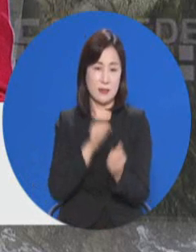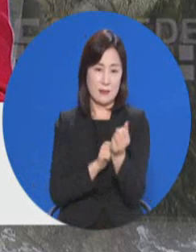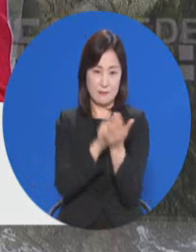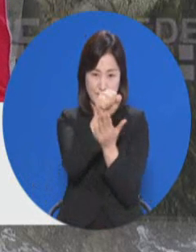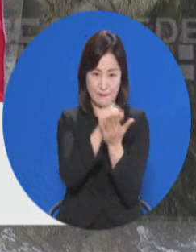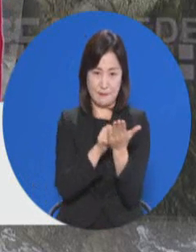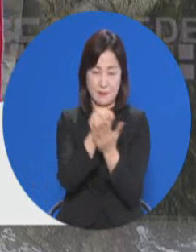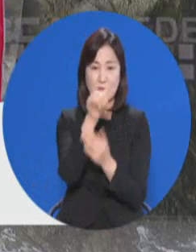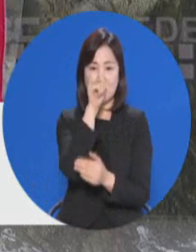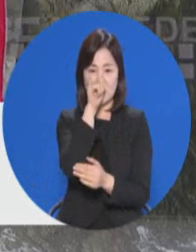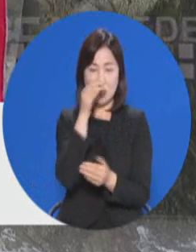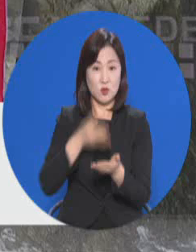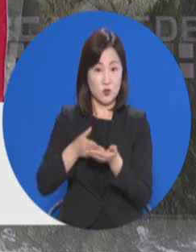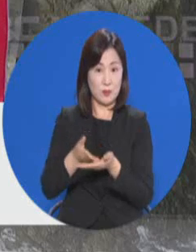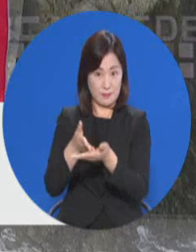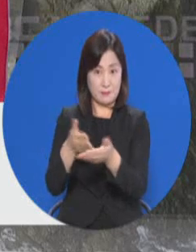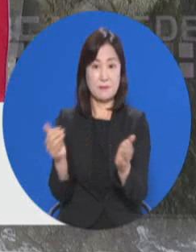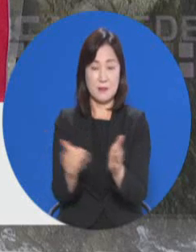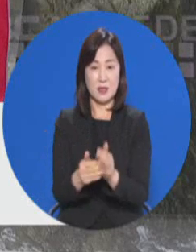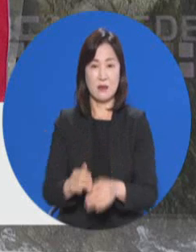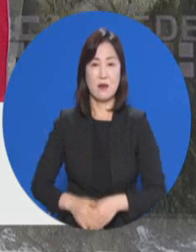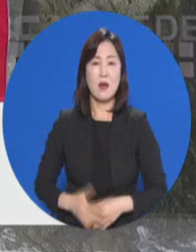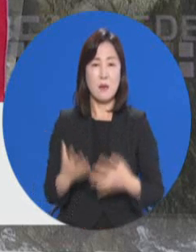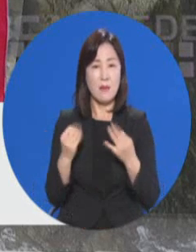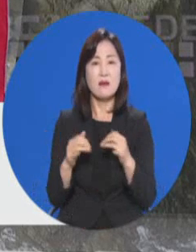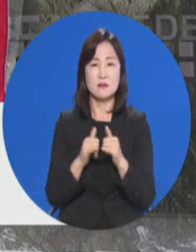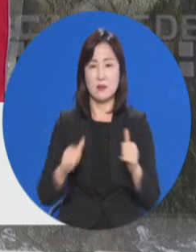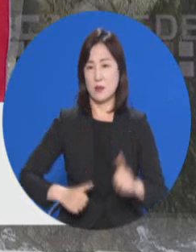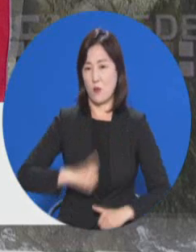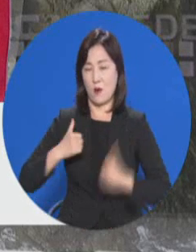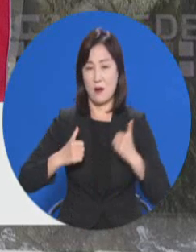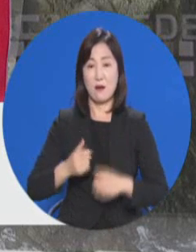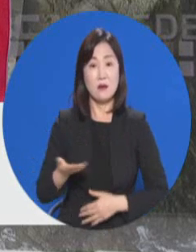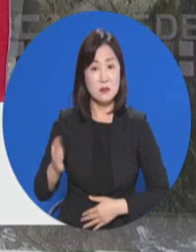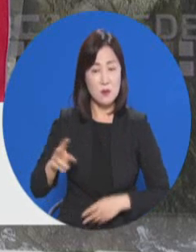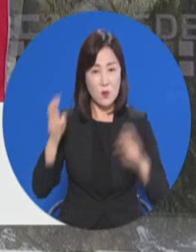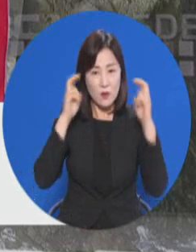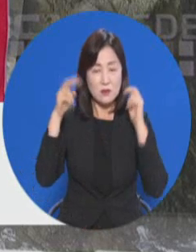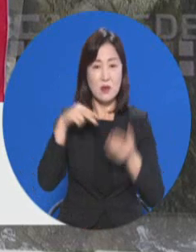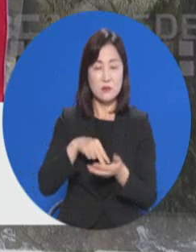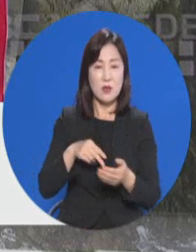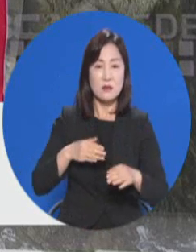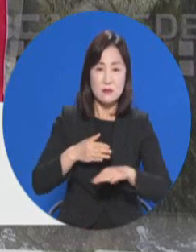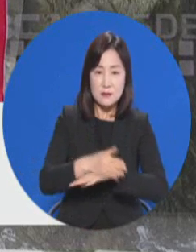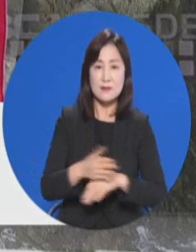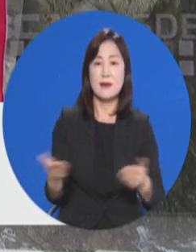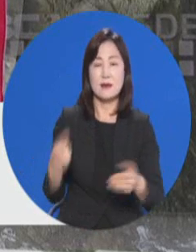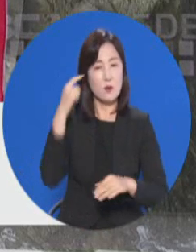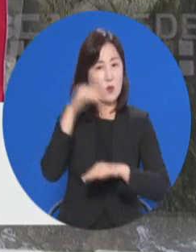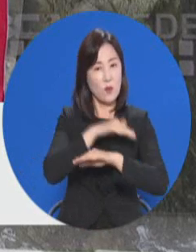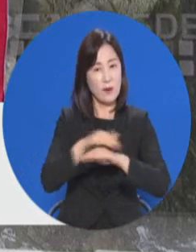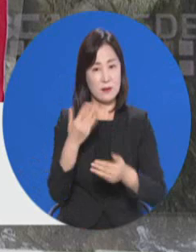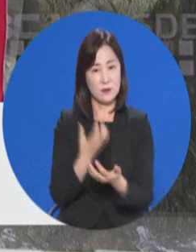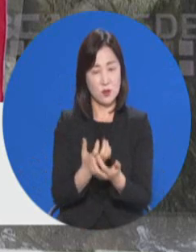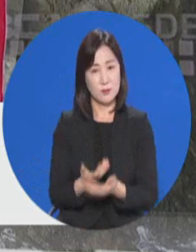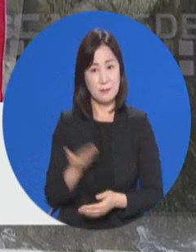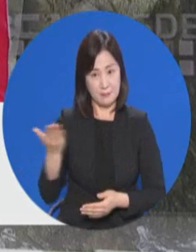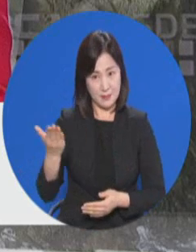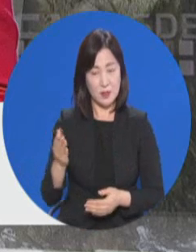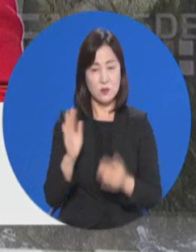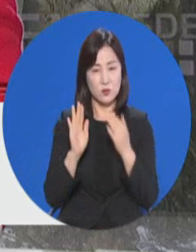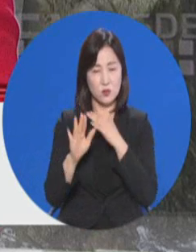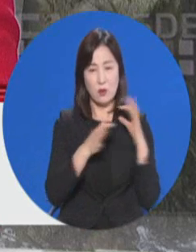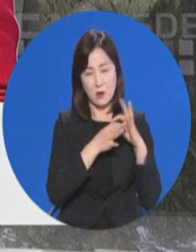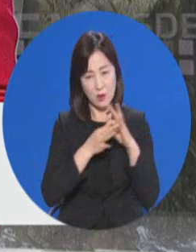바 있습니다 많은 시민들이 공분을 표했는데요 하지만 업체는 뒤늦게 작업 계획서를 제출한 뒤 작업을 강행할